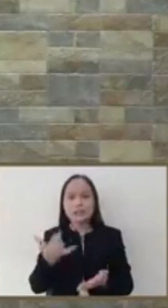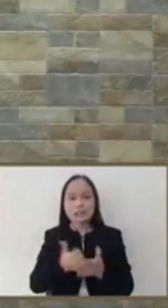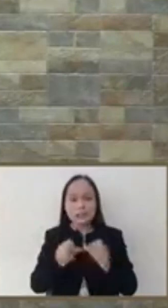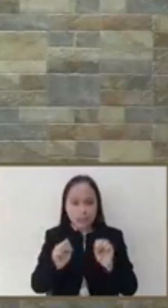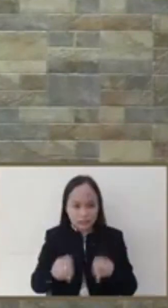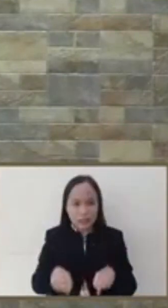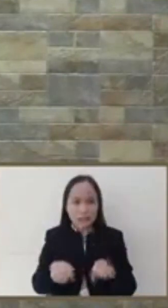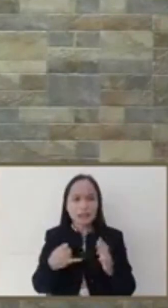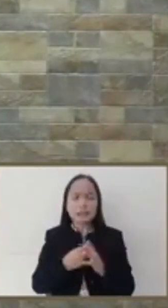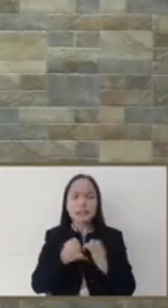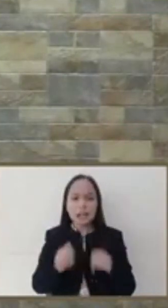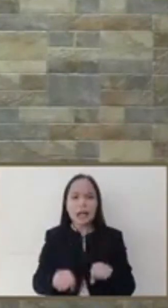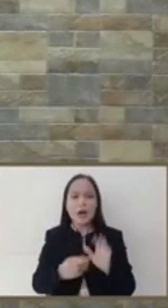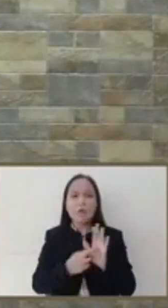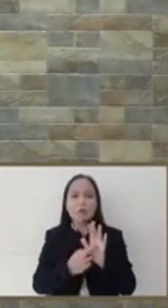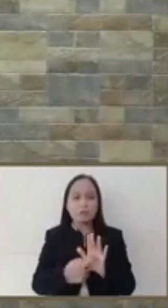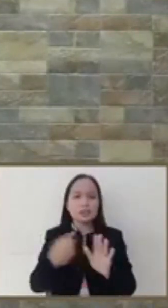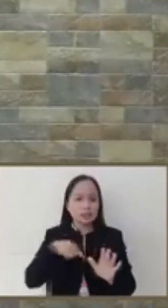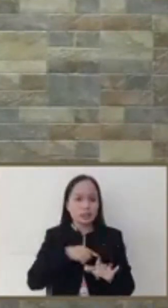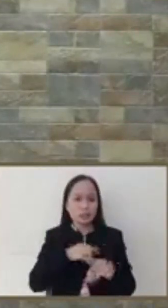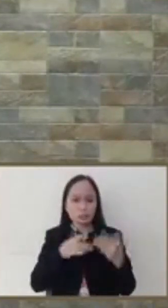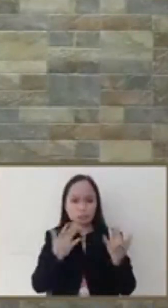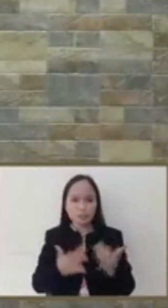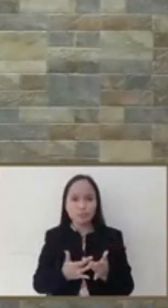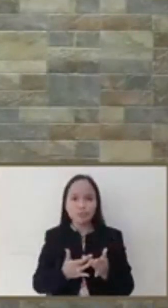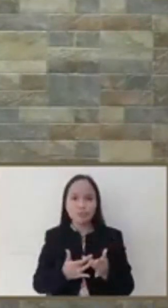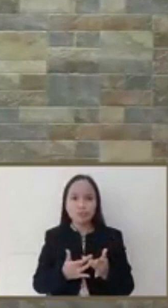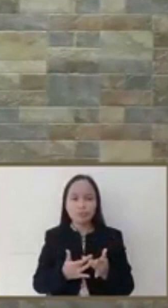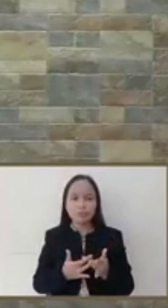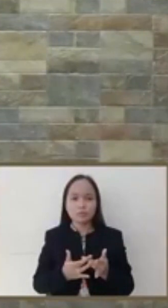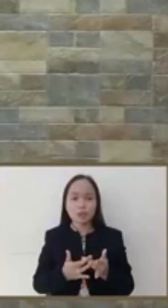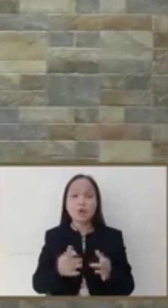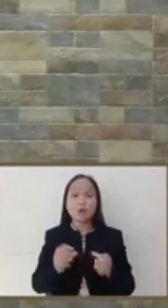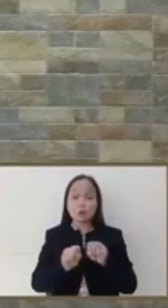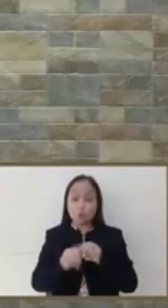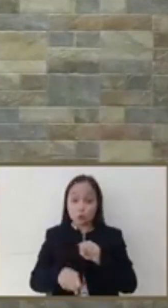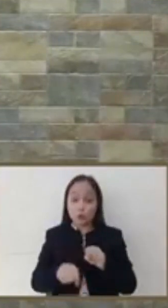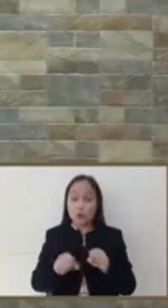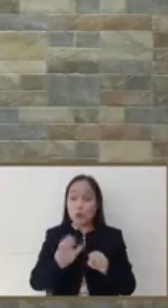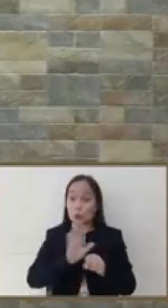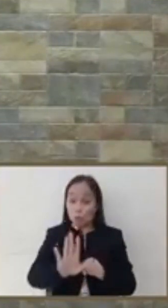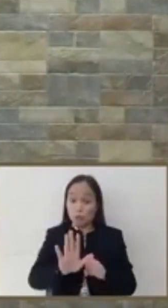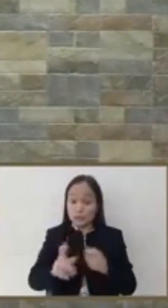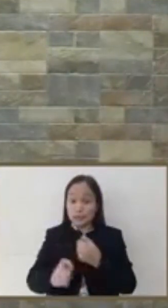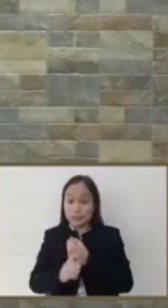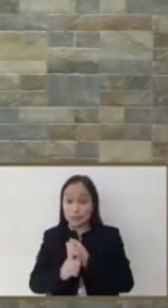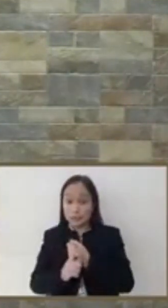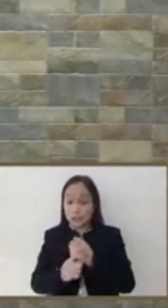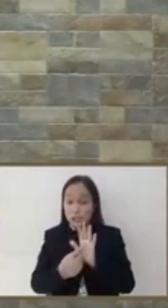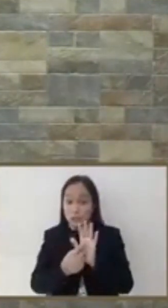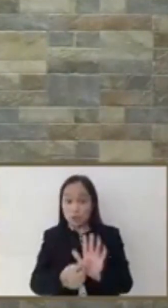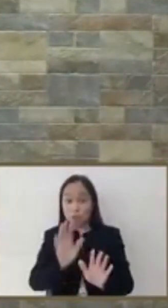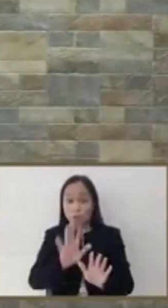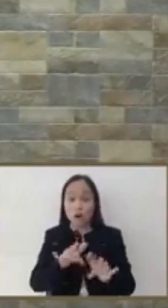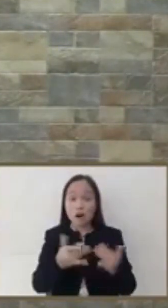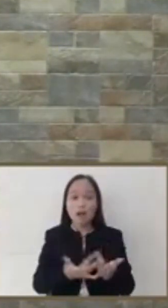will reveal our hearts. Okay? At kung ang treasure na ito ang magre-reveal ng ating puso, anong klaseng henerasyon meron